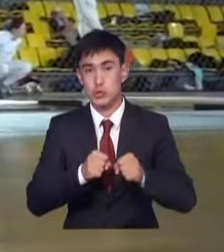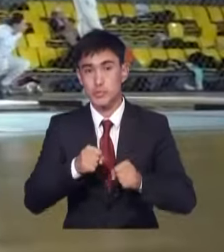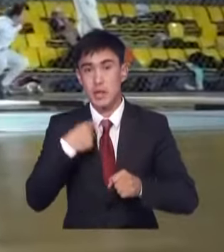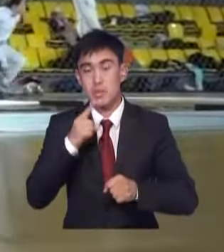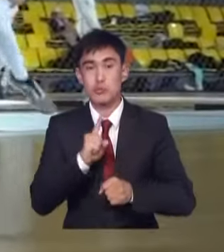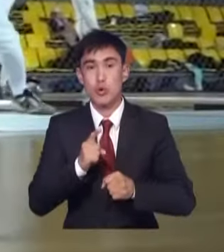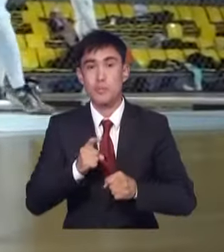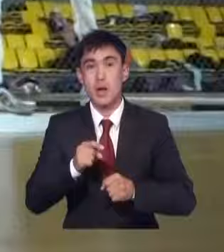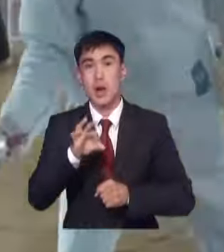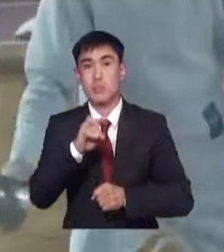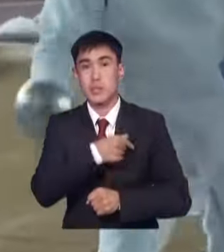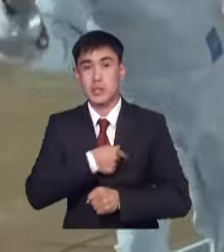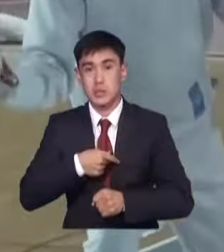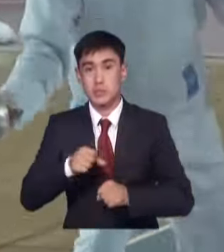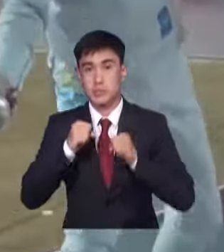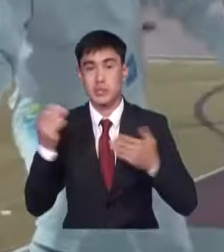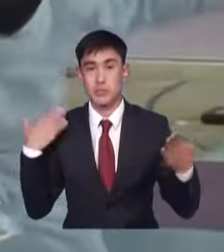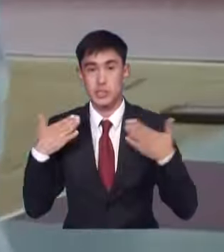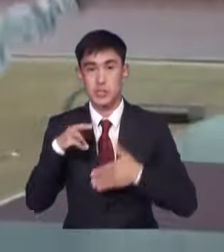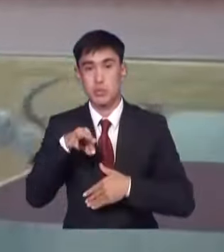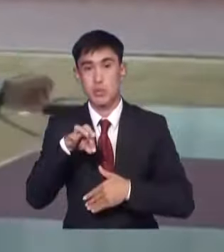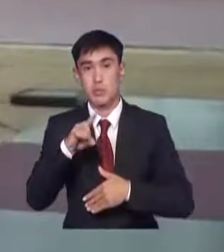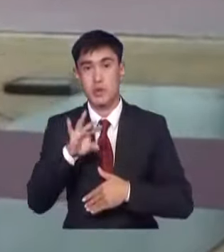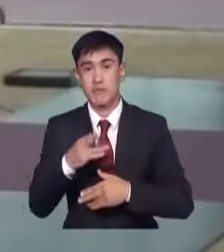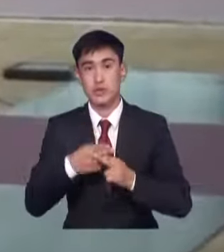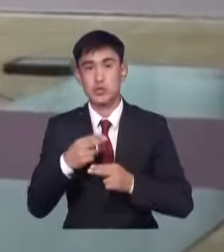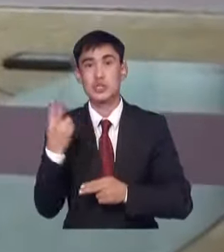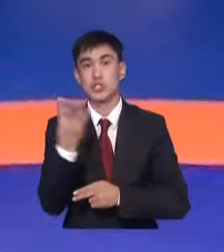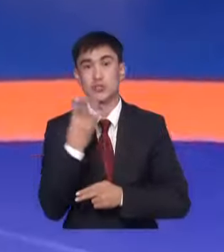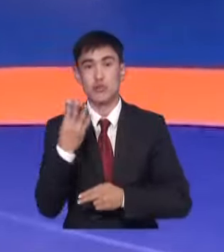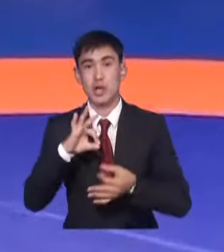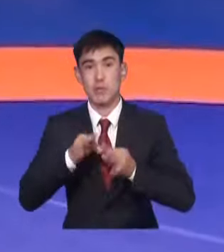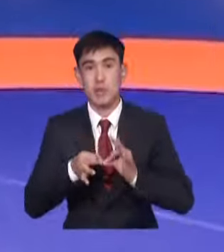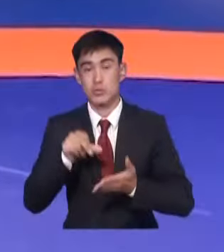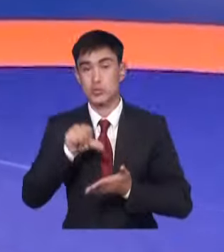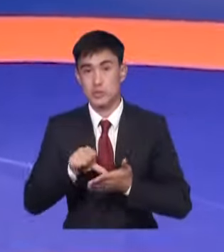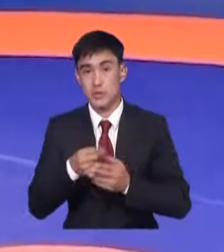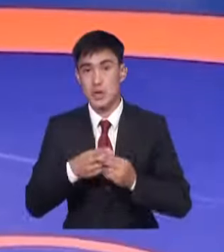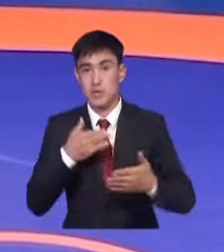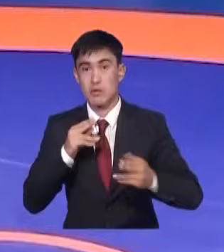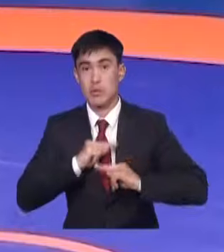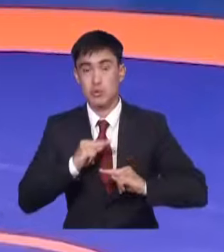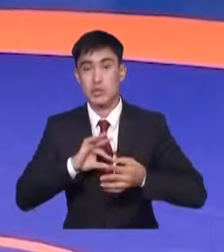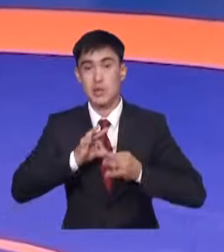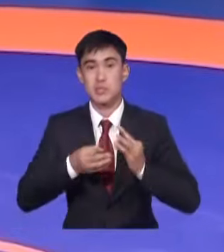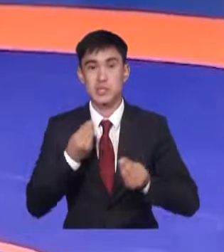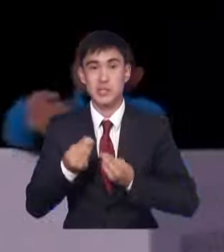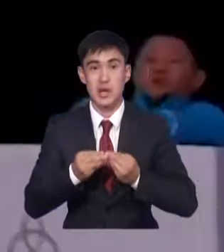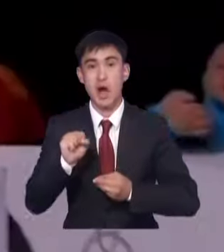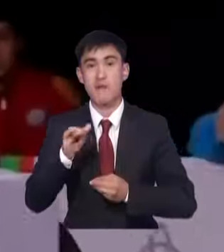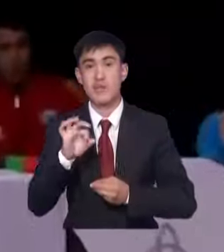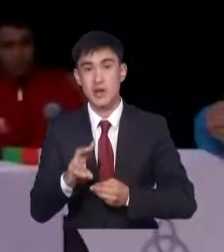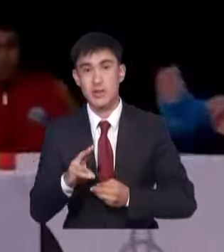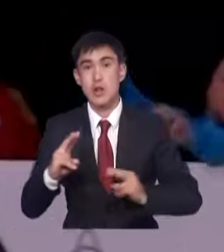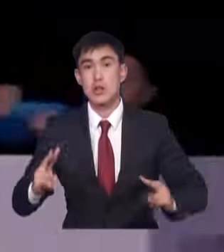для арбитра по спортивной гимнастике Тимура амирбекова - это уже четвёртая Олимпиада до этого он работал на Олимпийских играх в